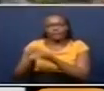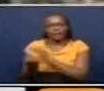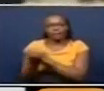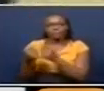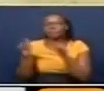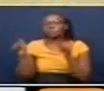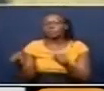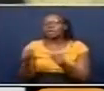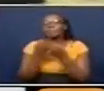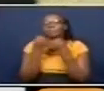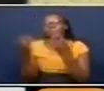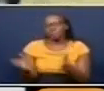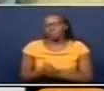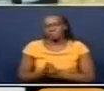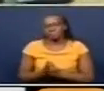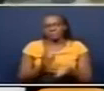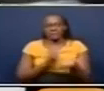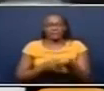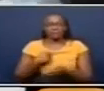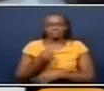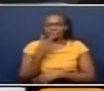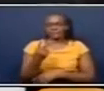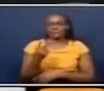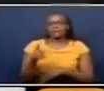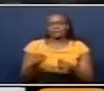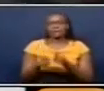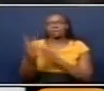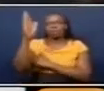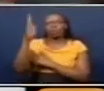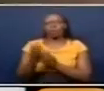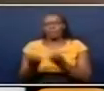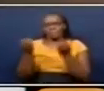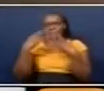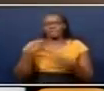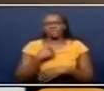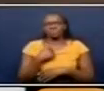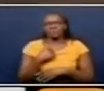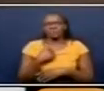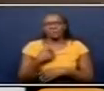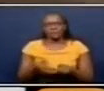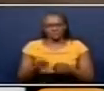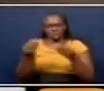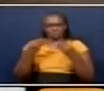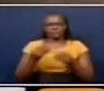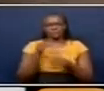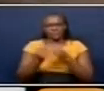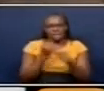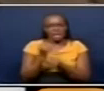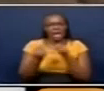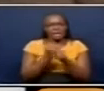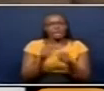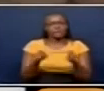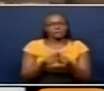hizi hakuna. Nipoona hivyo, na mimi Mungu amenibariki na akanipa hiyo miaka na hiyo